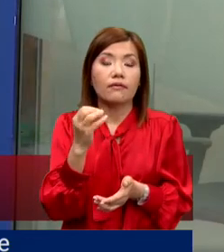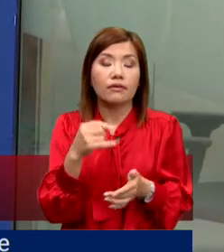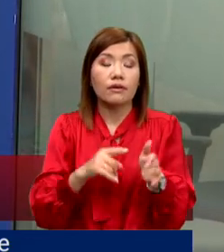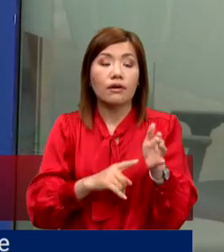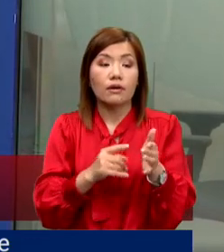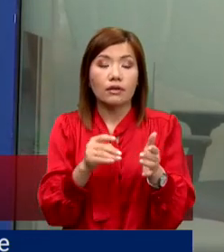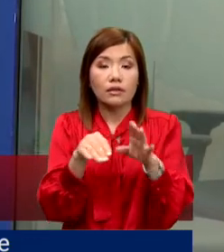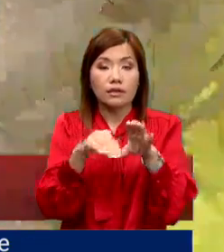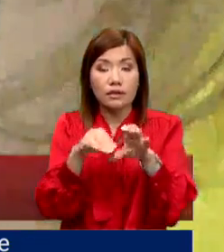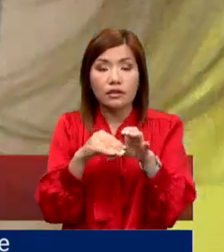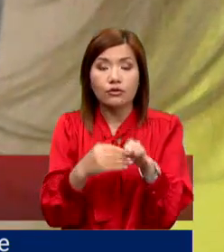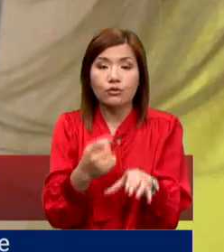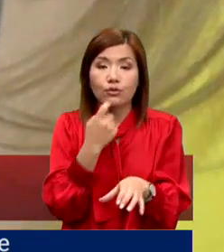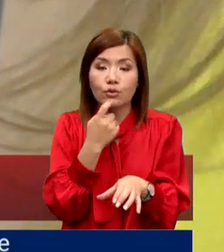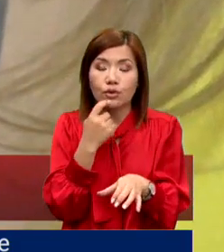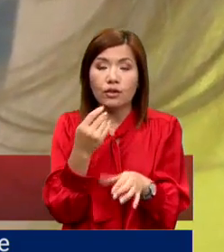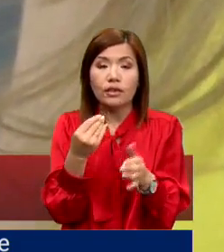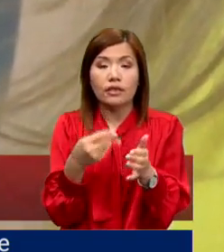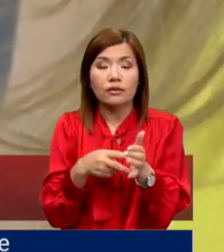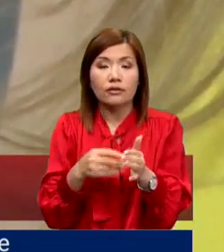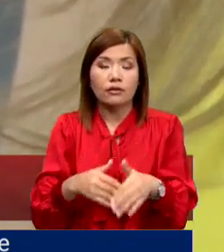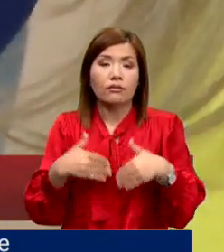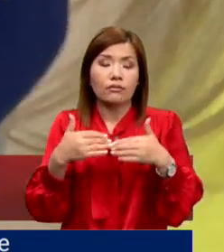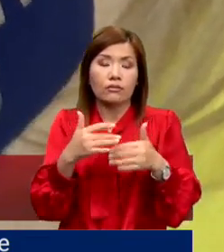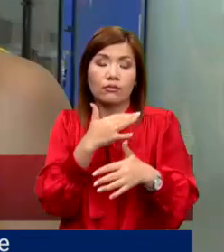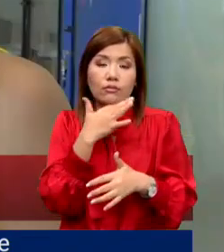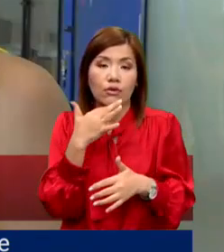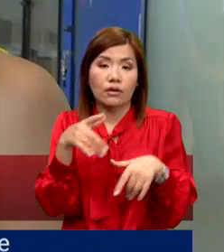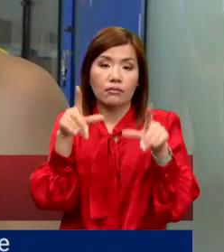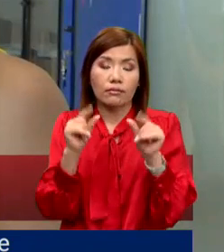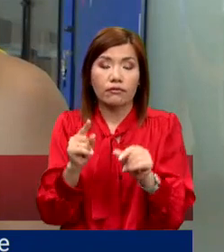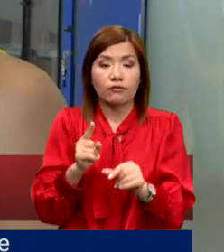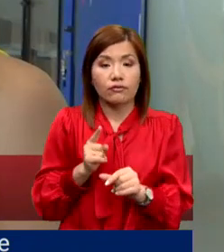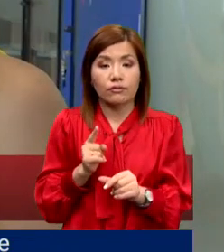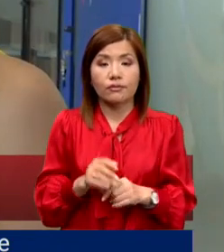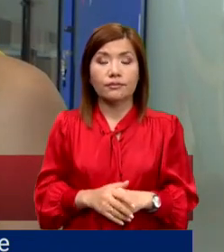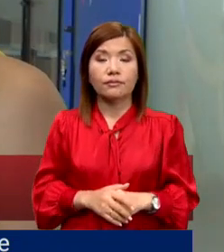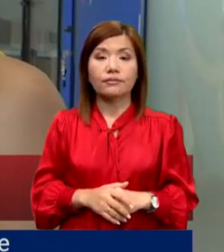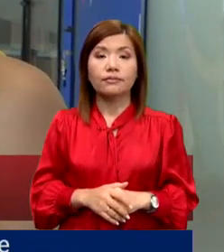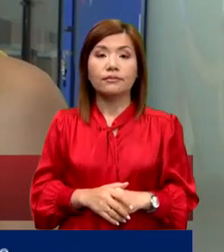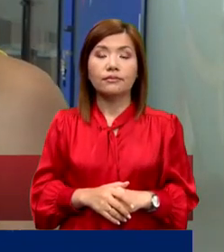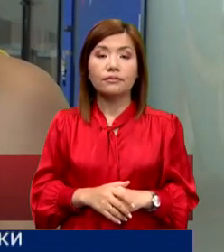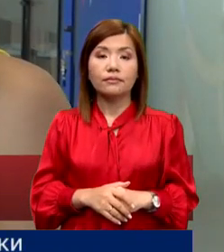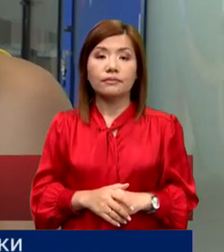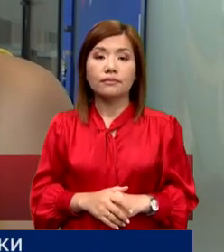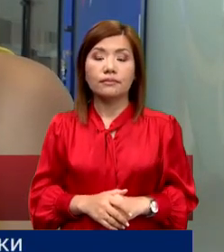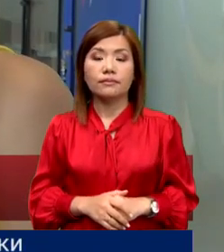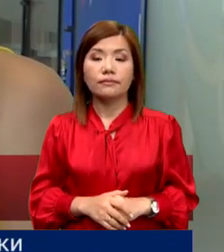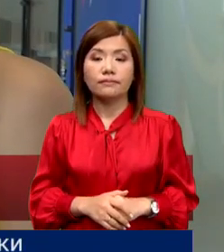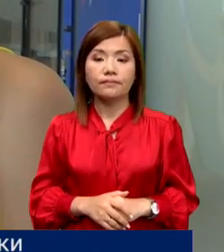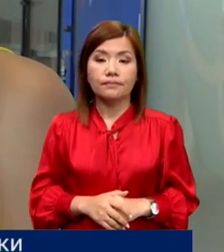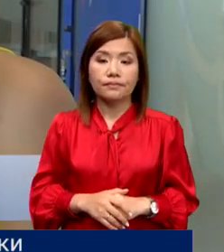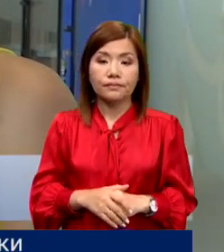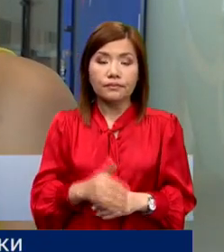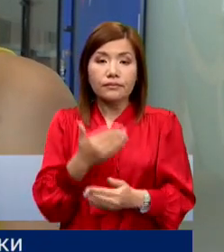бағасы аспандап тұр. Мария арзандай ма деген үмітте. Я вижу, как за последний год особенно выросли цены.